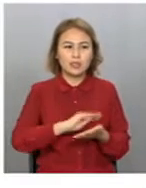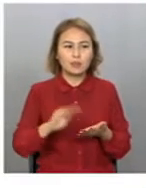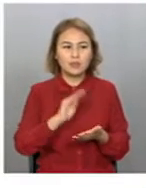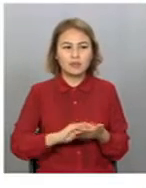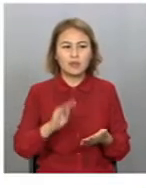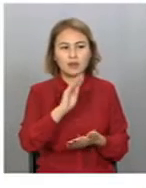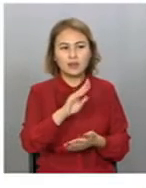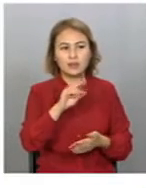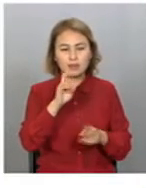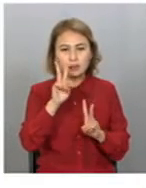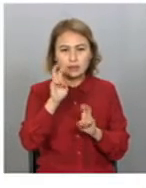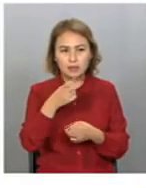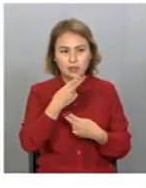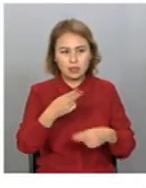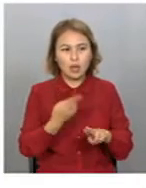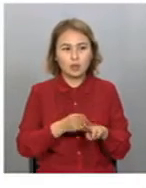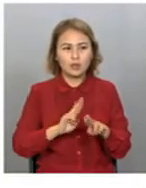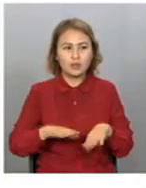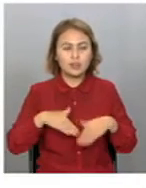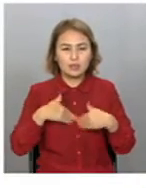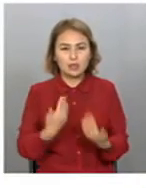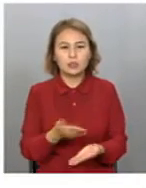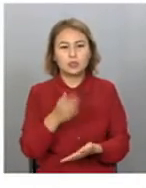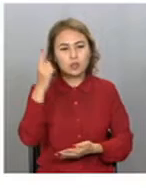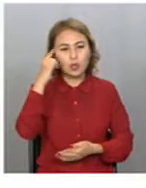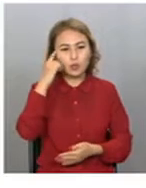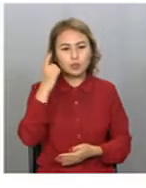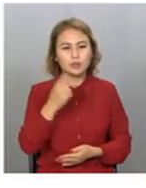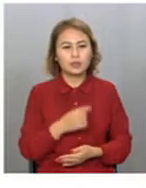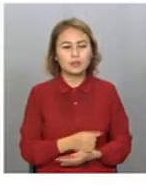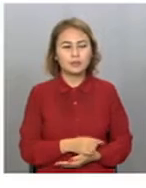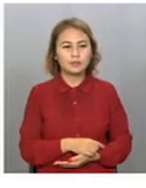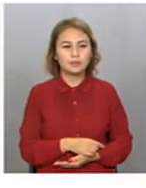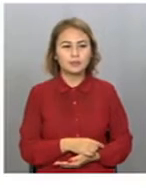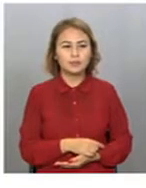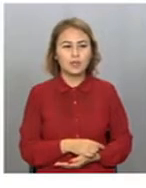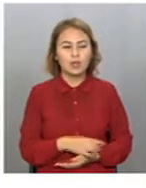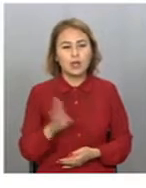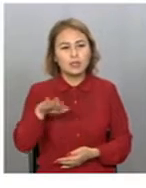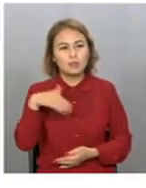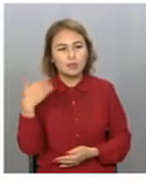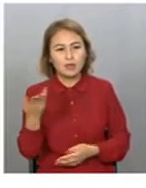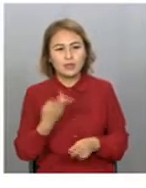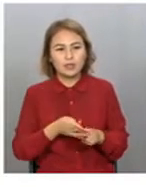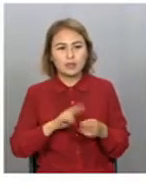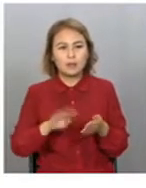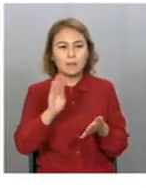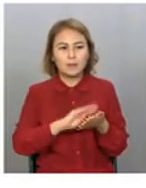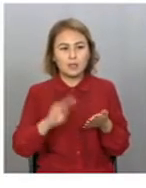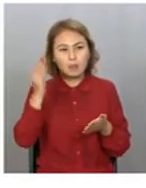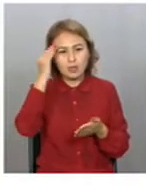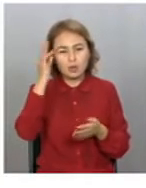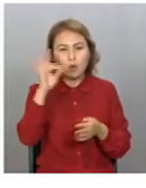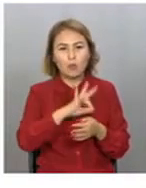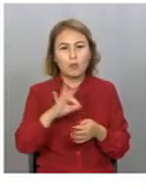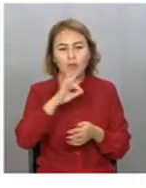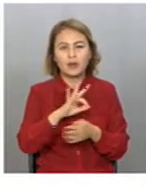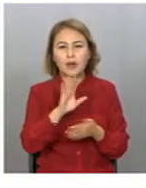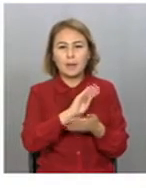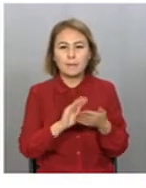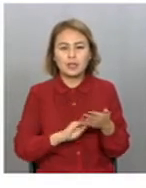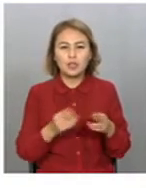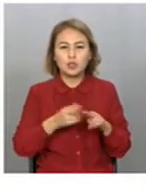записываются фрагменты, которые произвели наибольшее впечатление. С правой стороны предлагается дать комментарий,